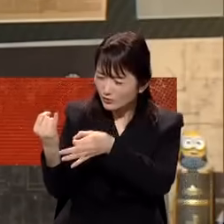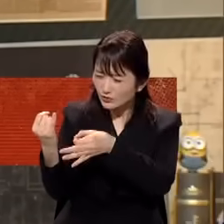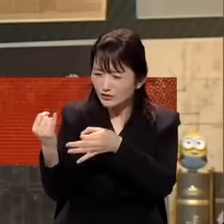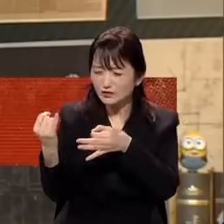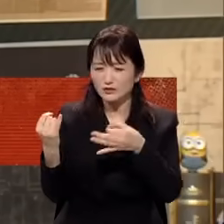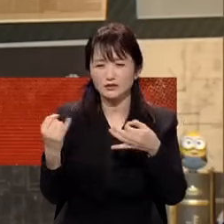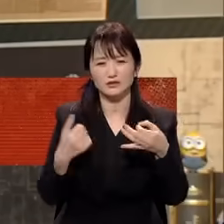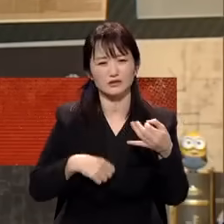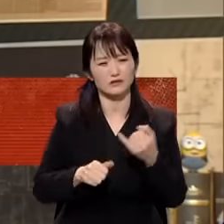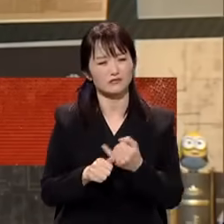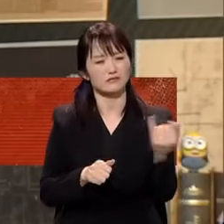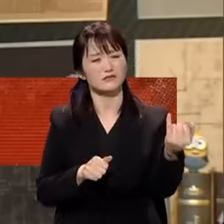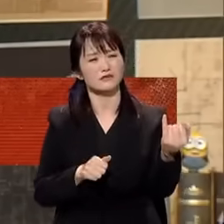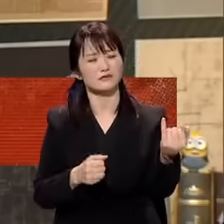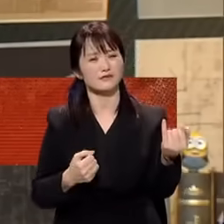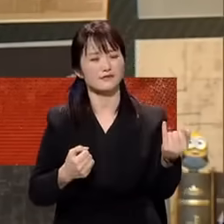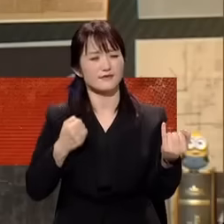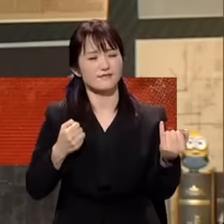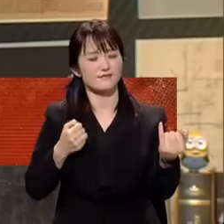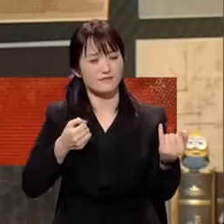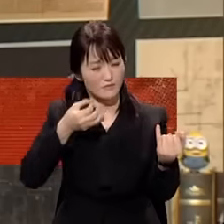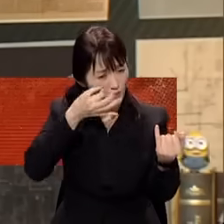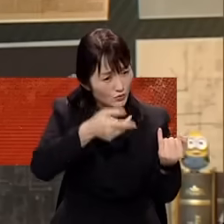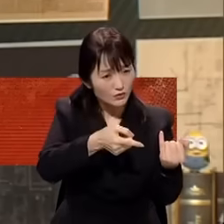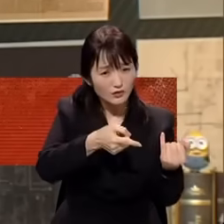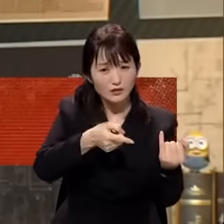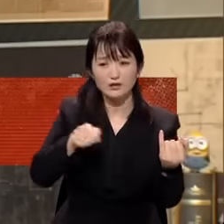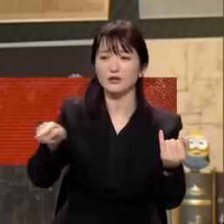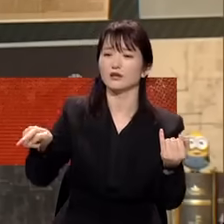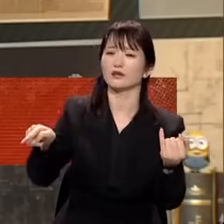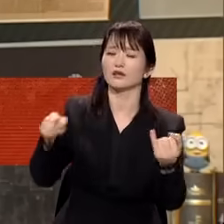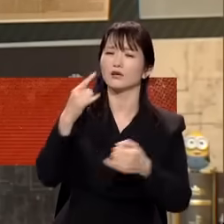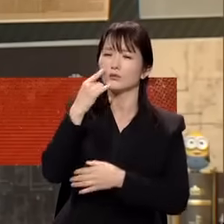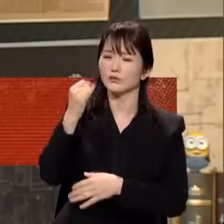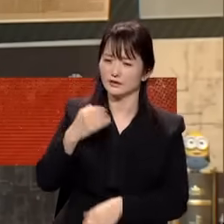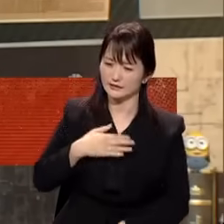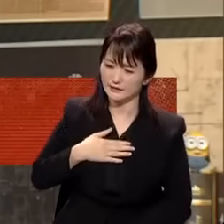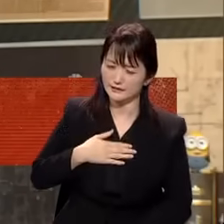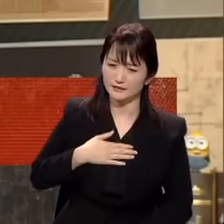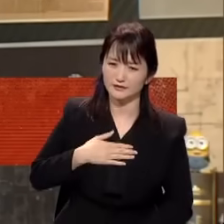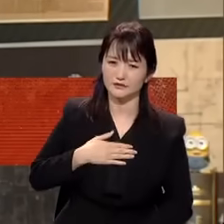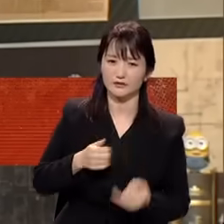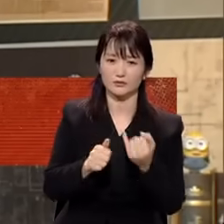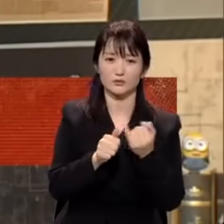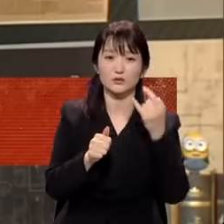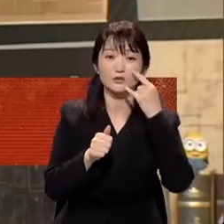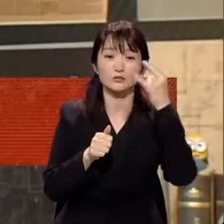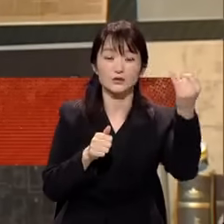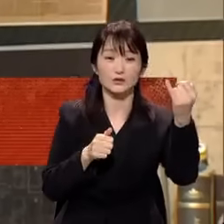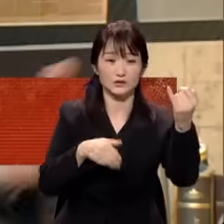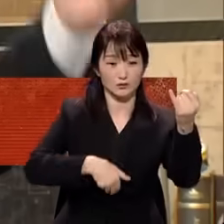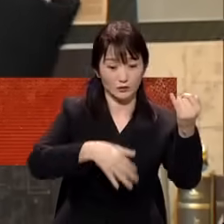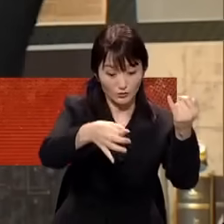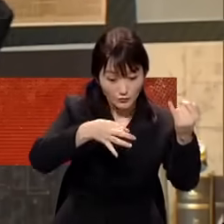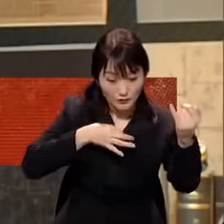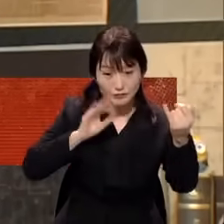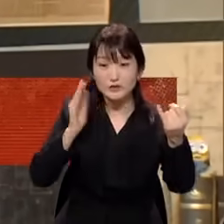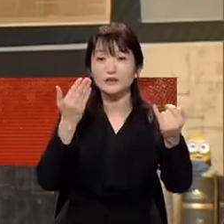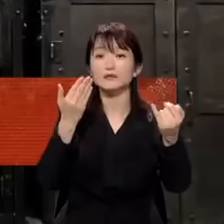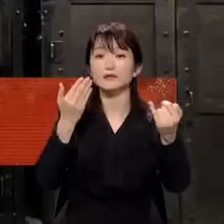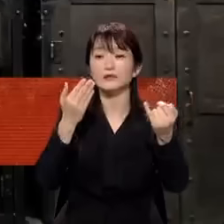지금 유세하는 거야 지금? 진짜 우리 엄마 이런 사람이었어? 엄마 나도 장모한테 용돈 받았어. 그럼 된 거잖아